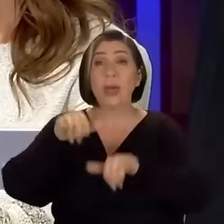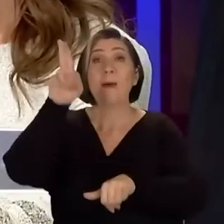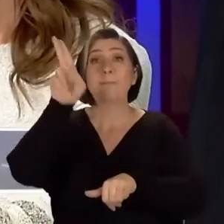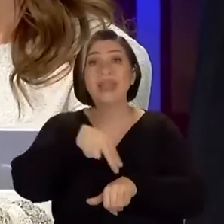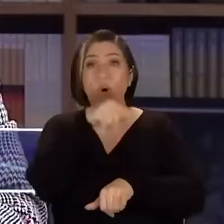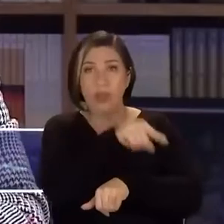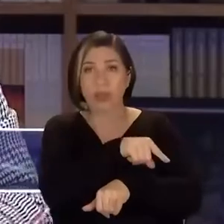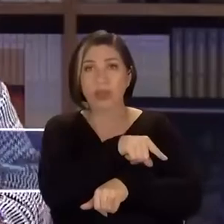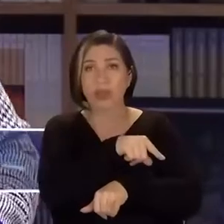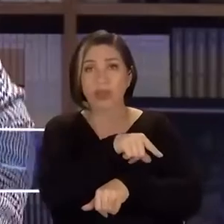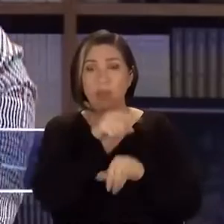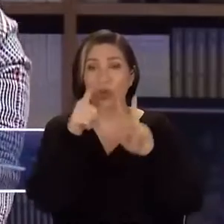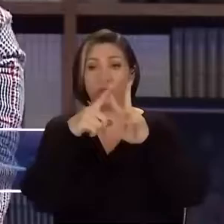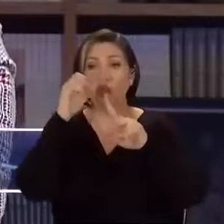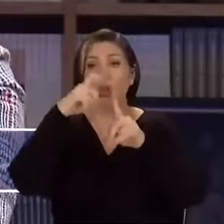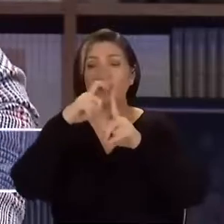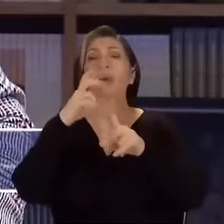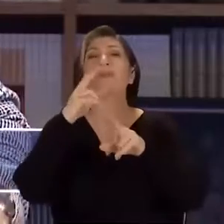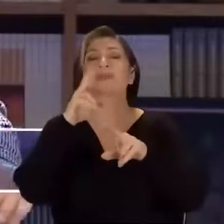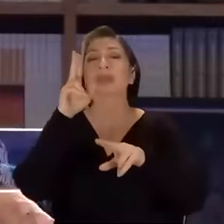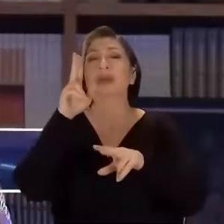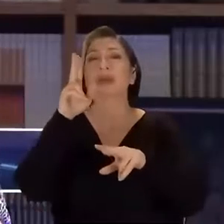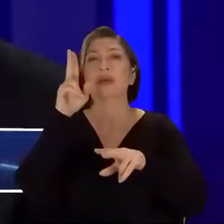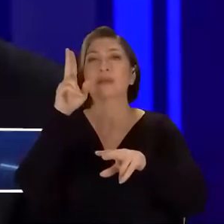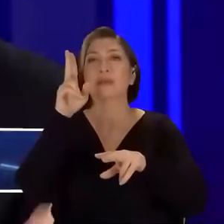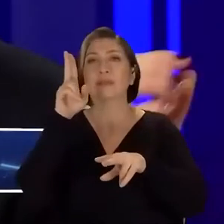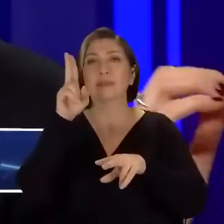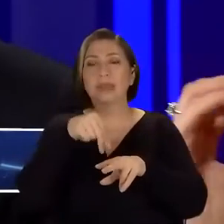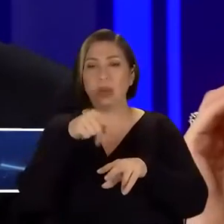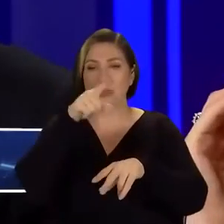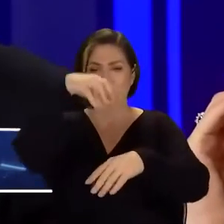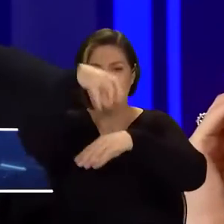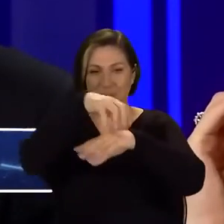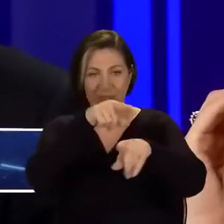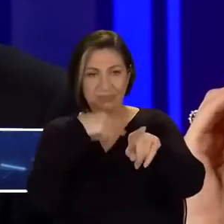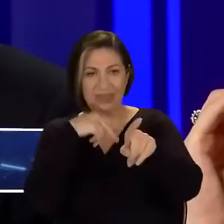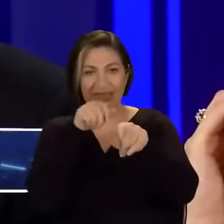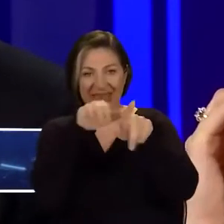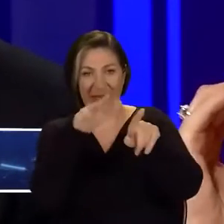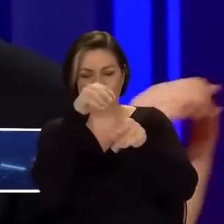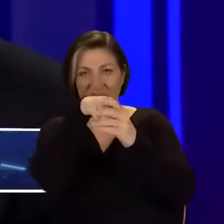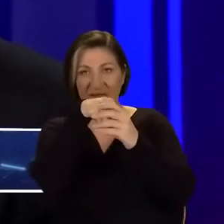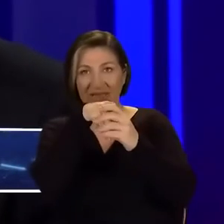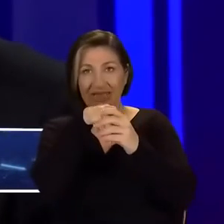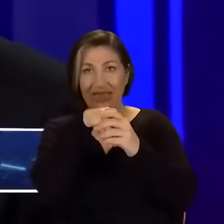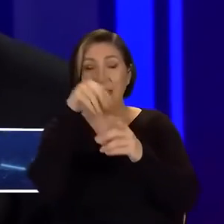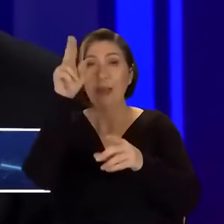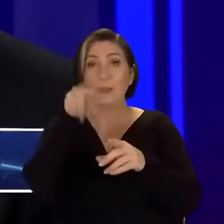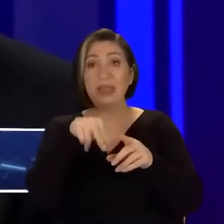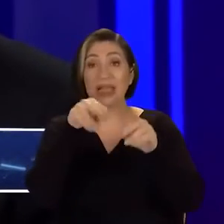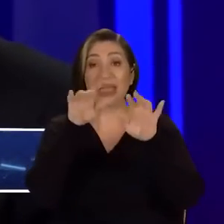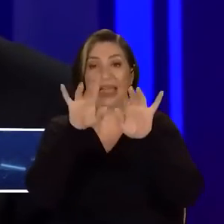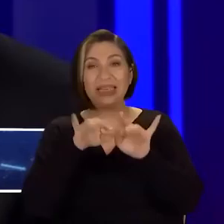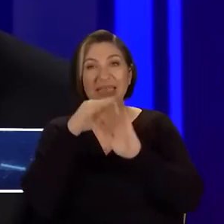mesela hepimizin Bitcoin nodu varsa yani Bitcoin'in istasyonu diyebileceğimiz sistemler, yani Bitcoin yazılımı